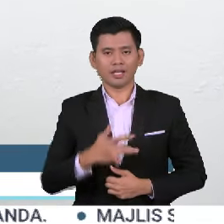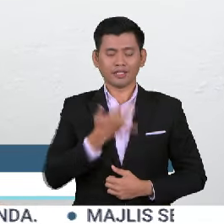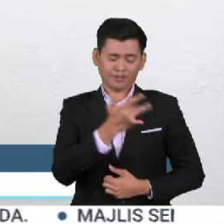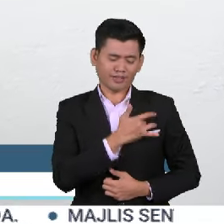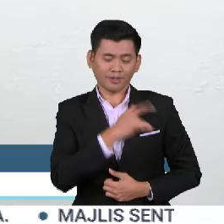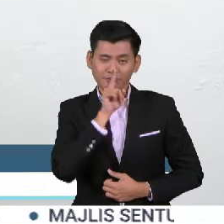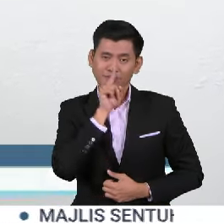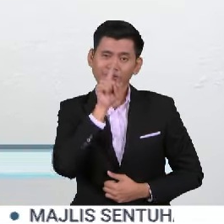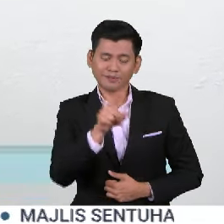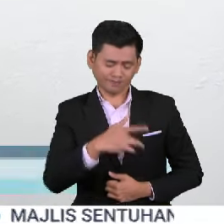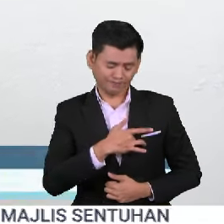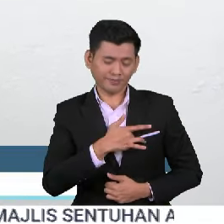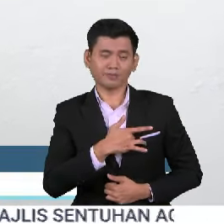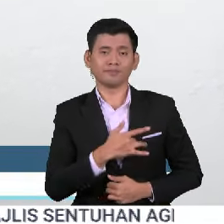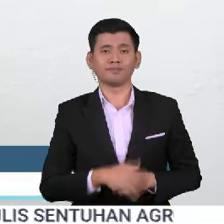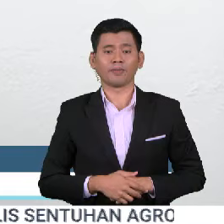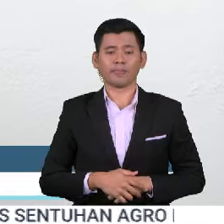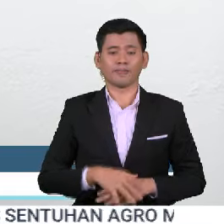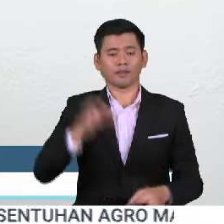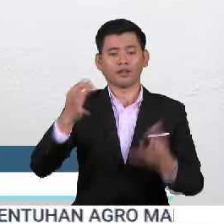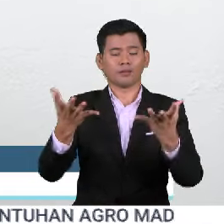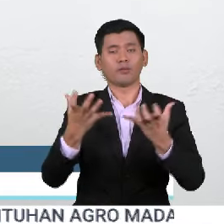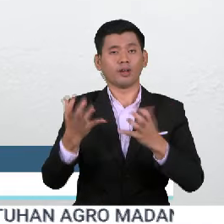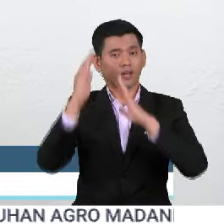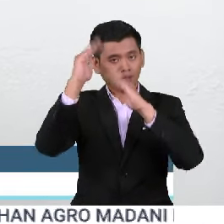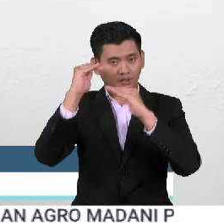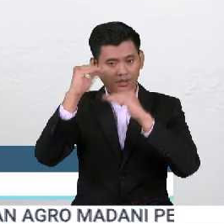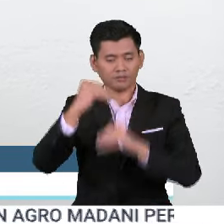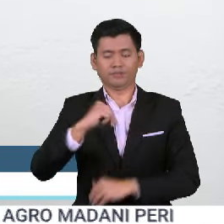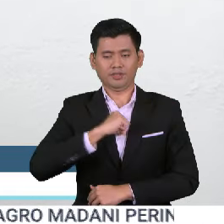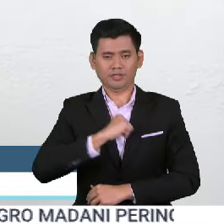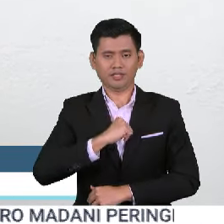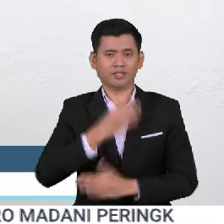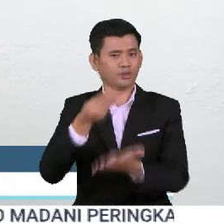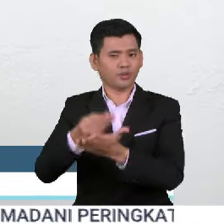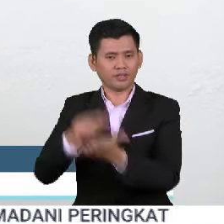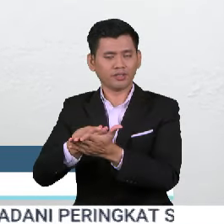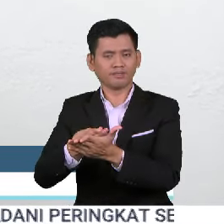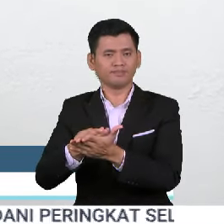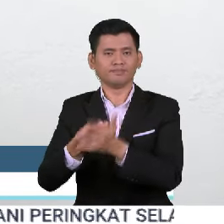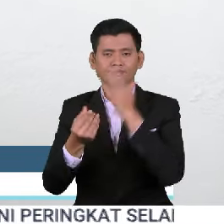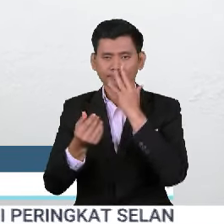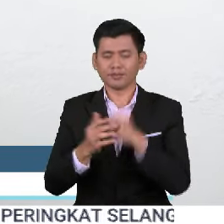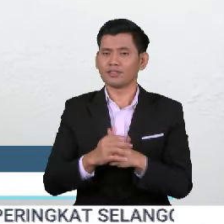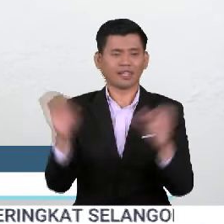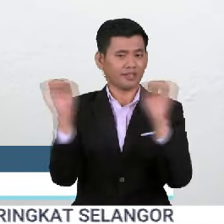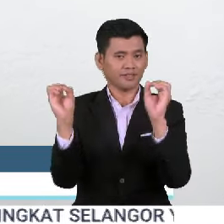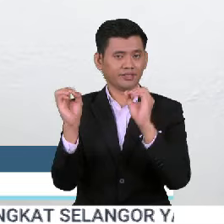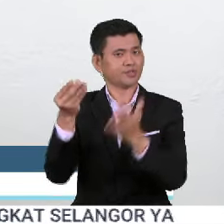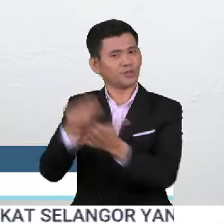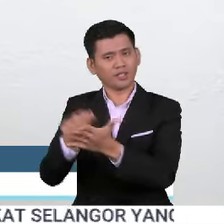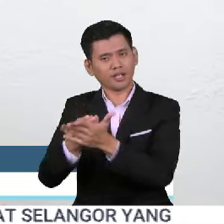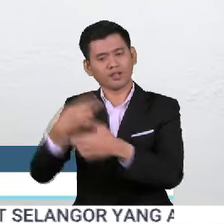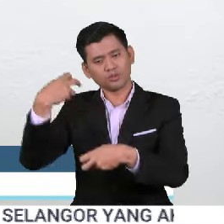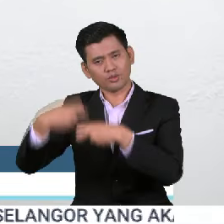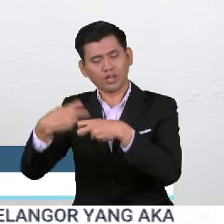terhingga pasal kalau nak harapkan segi pergi sendiri dengan kerajaan kerja kampung memang terlalu